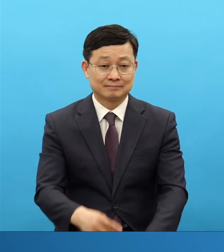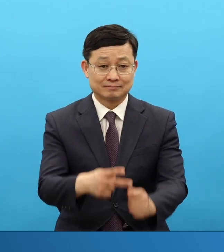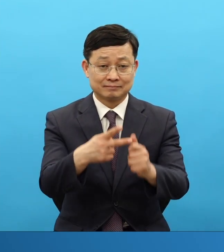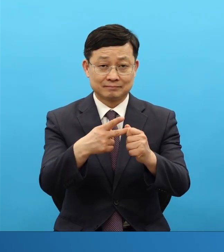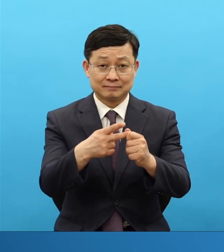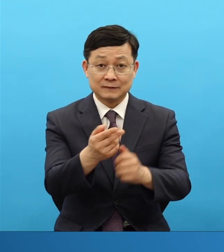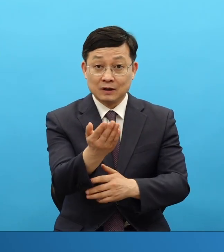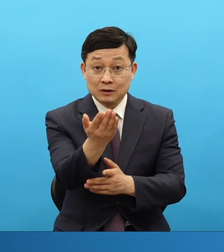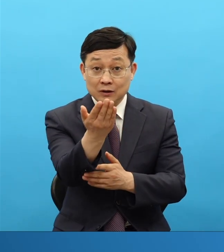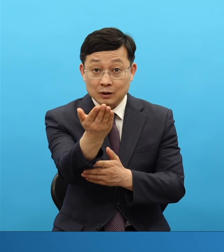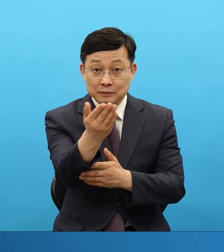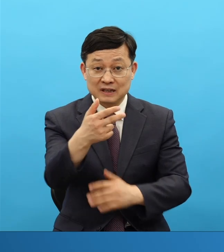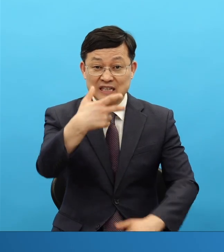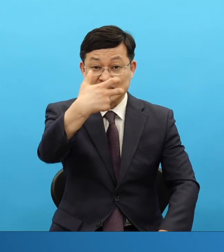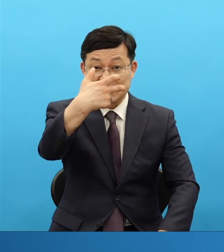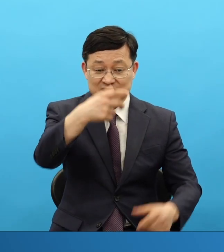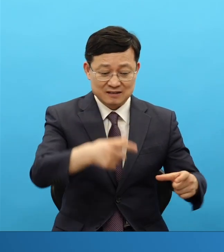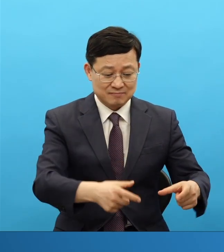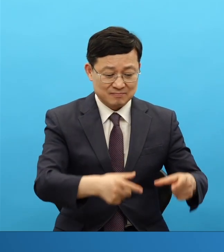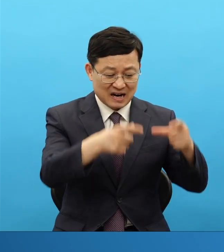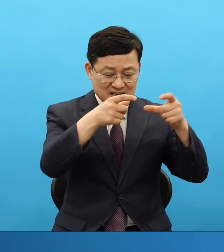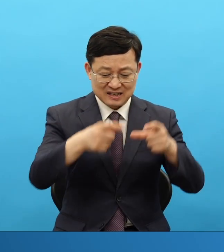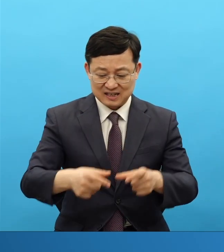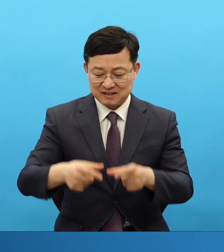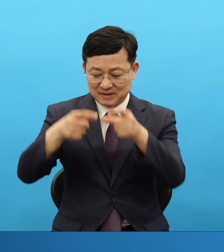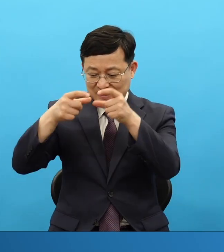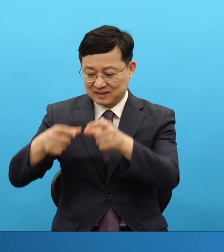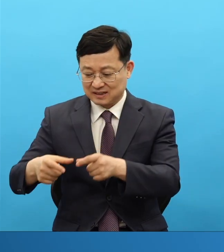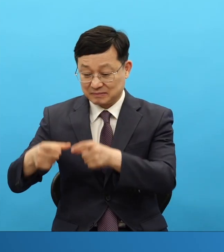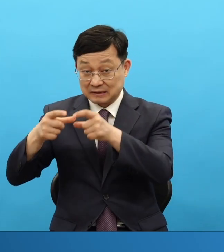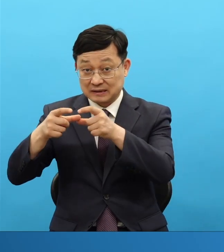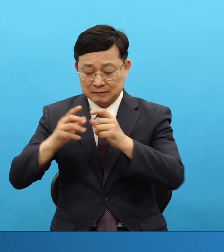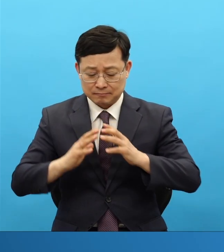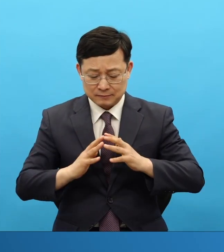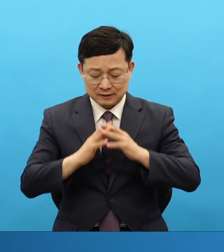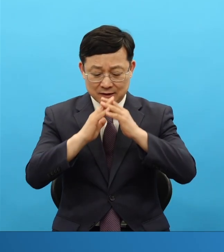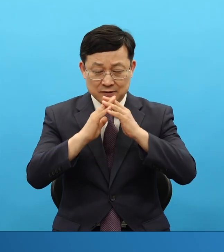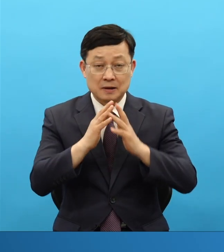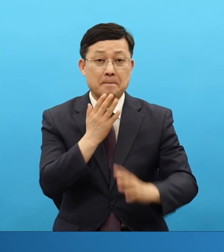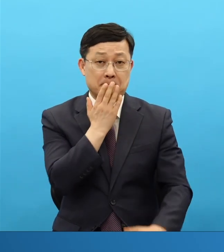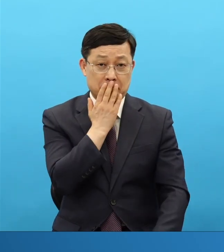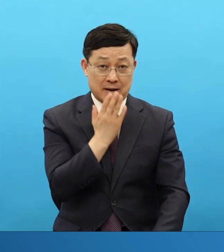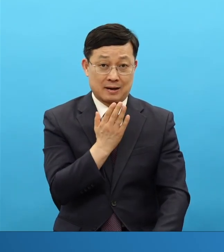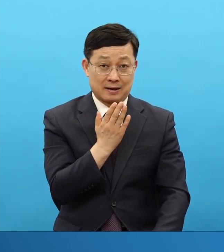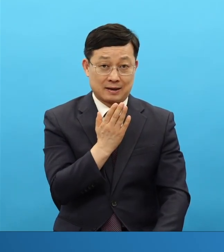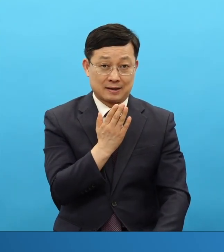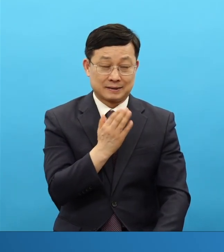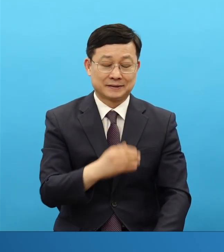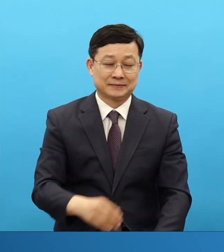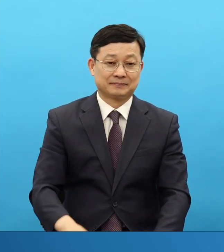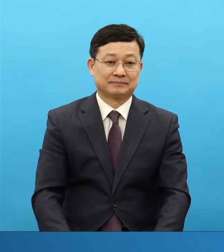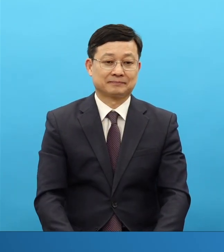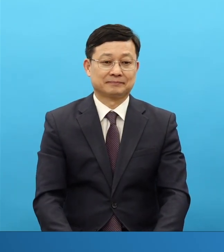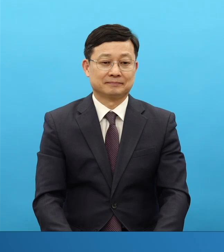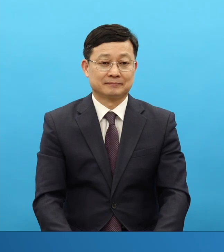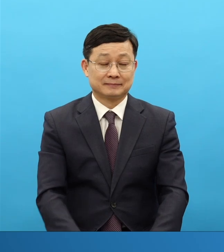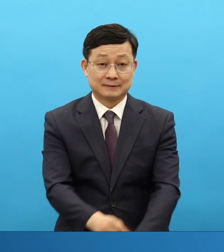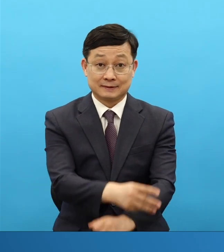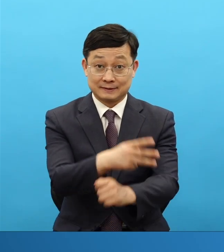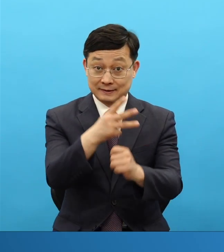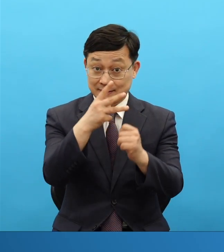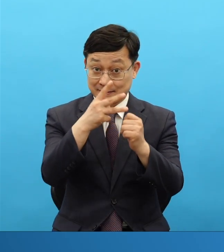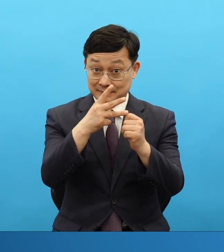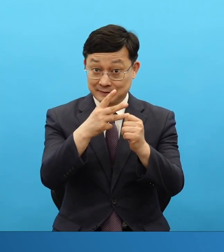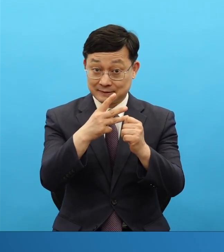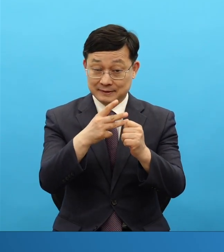70망대를 세울 수 있다. Simply put, you can raise 70 partisans. 이 정도 돼야 됩니다. You must be to this extent.